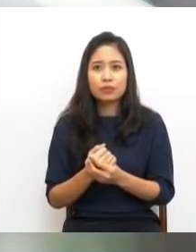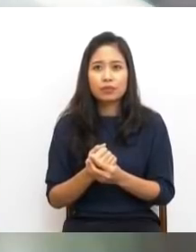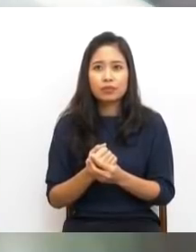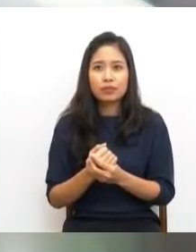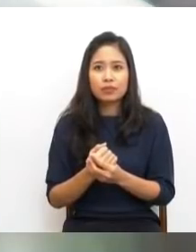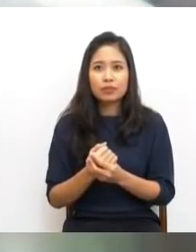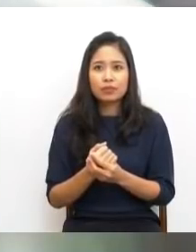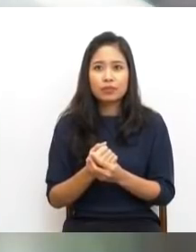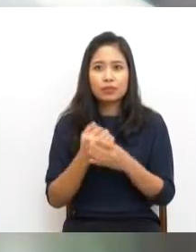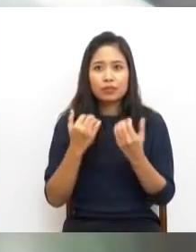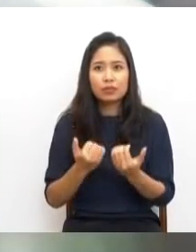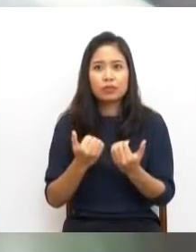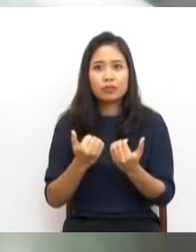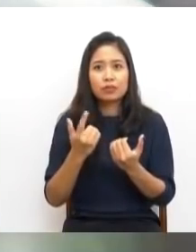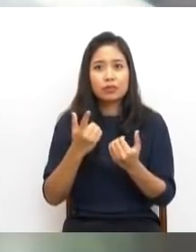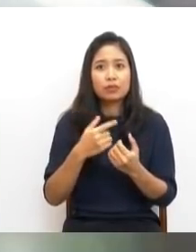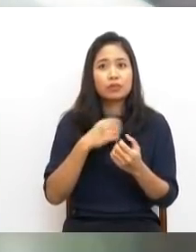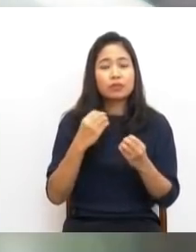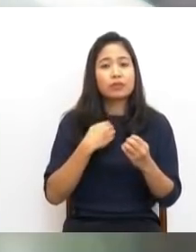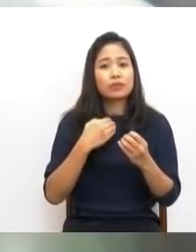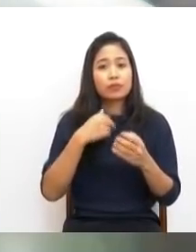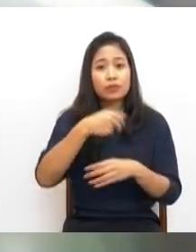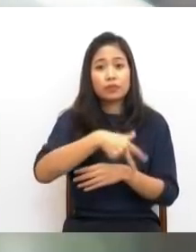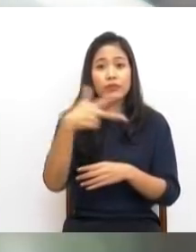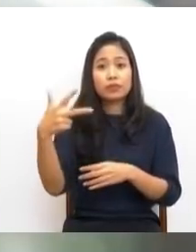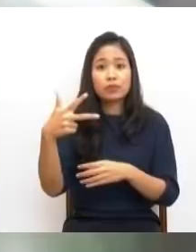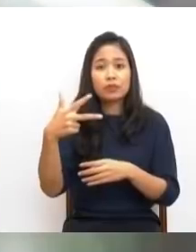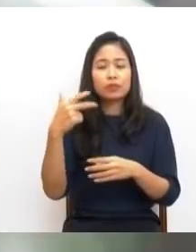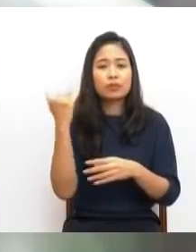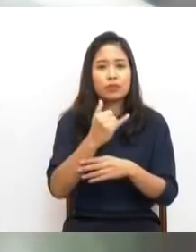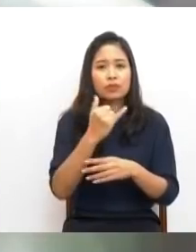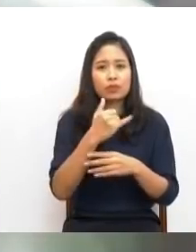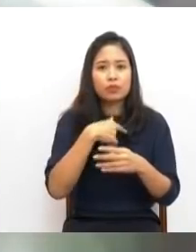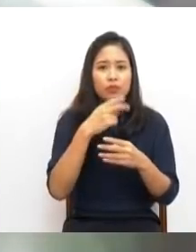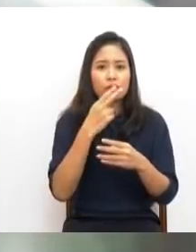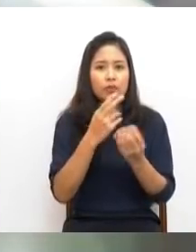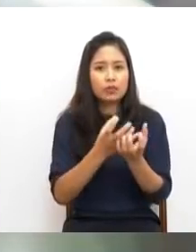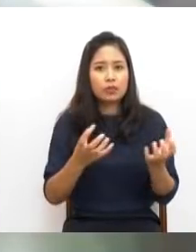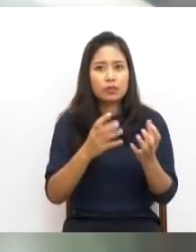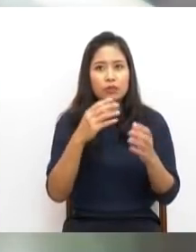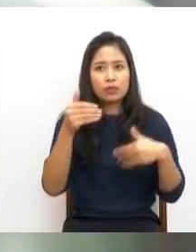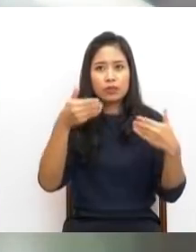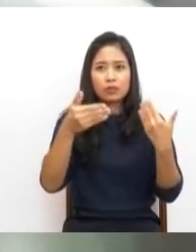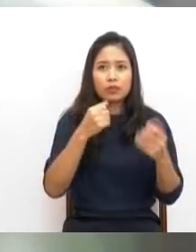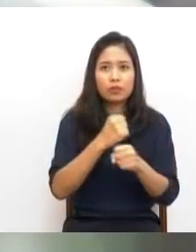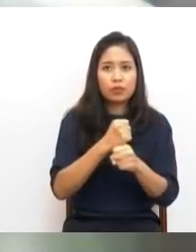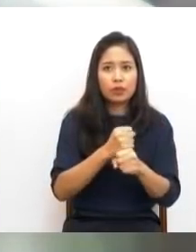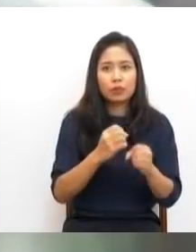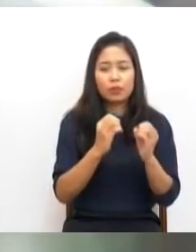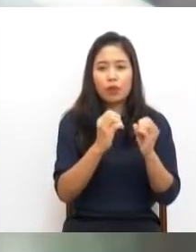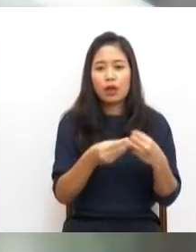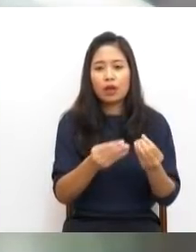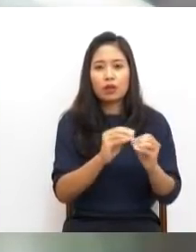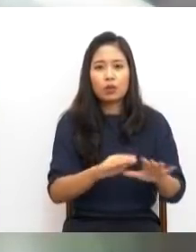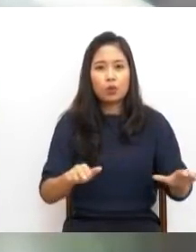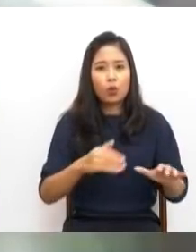โดยปกติแล้วครับอย่างที่ทุกๆปีเราไปออกไป face to face นะแต่ว่าปีนี้มันเป็นอุบัติเหตุที่เราจะต้องปรับตัวให้เข้ากับสถานการณ์ที่เป็น